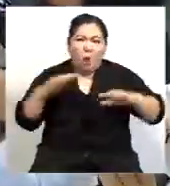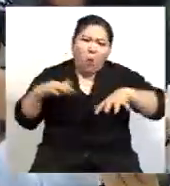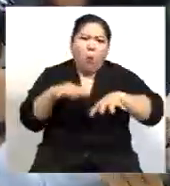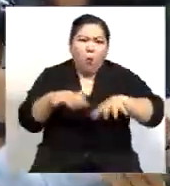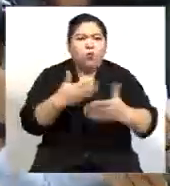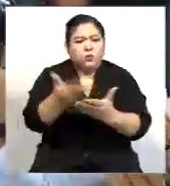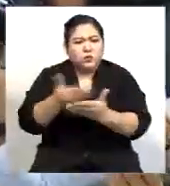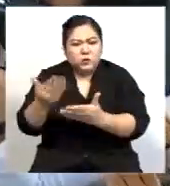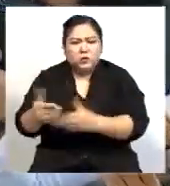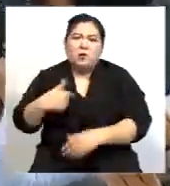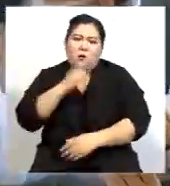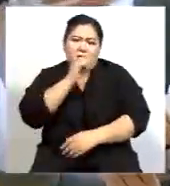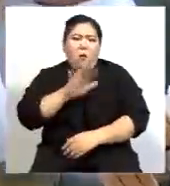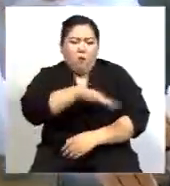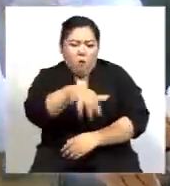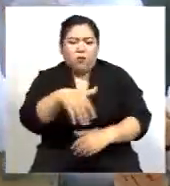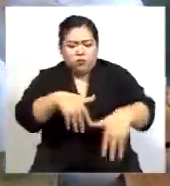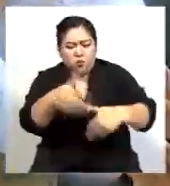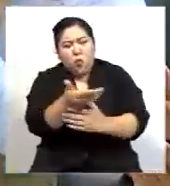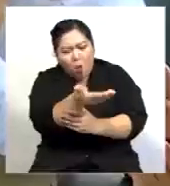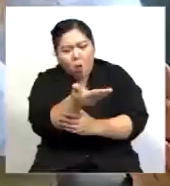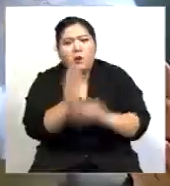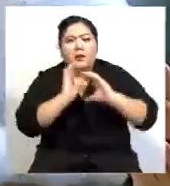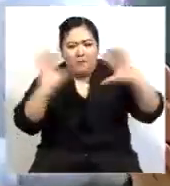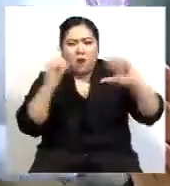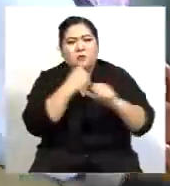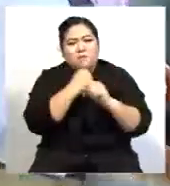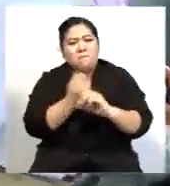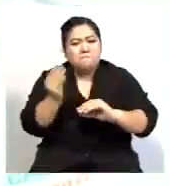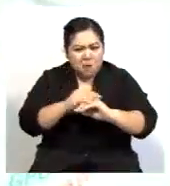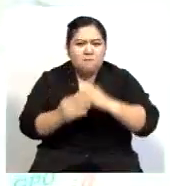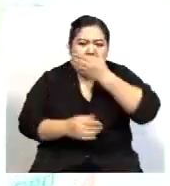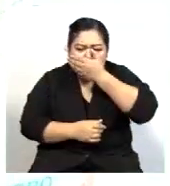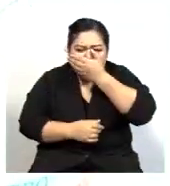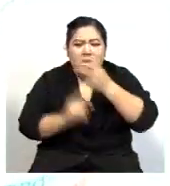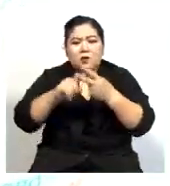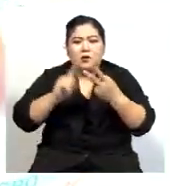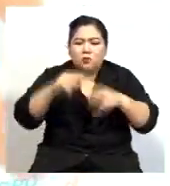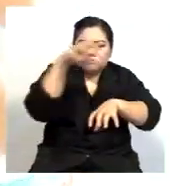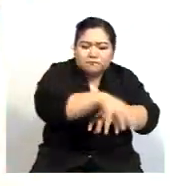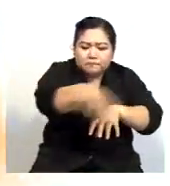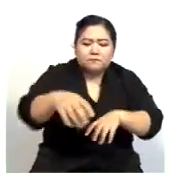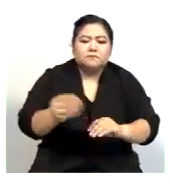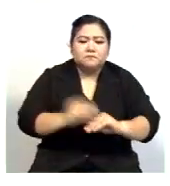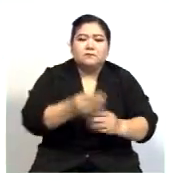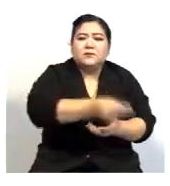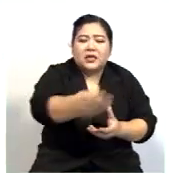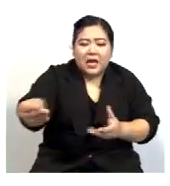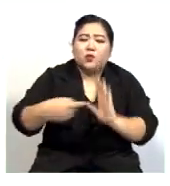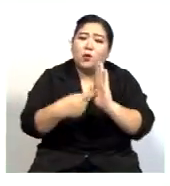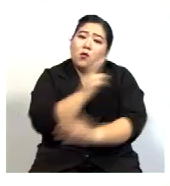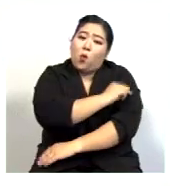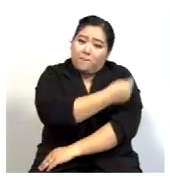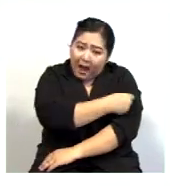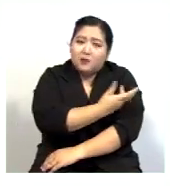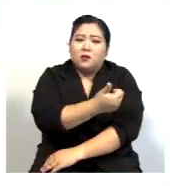ไปเนี่ยก็บอกว่าอยากจะให้รัฐบาลเพิ่มมาตรการในการผลิตหน้ากากอนามัยรวมถึงเพิ่มจุดแจกในสถานที่ที่เหมาะสมอย่างเช่นตามโรงพยา